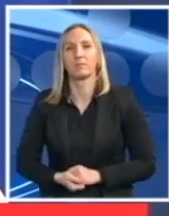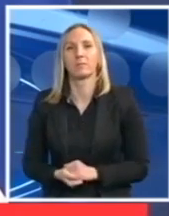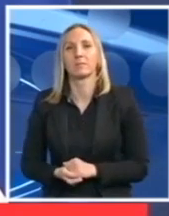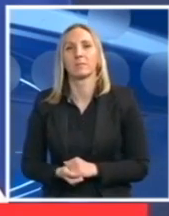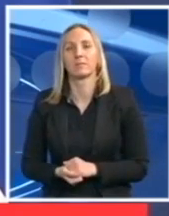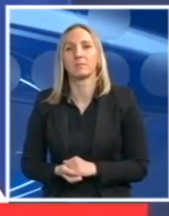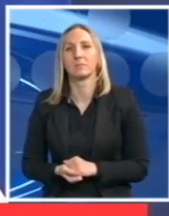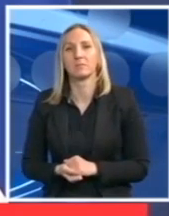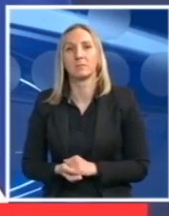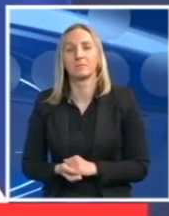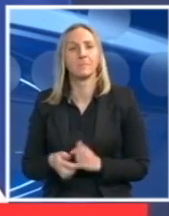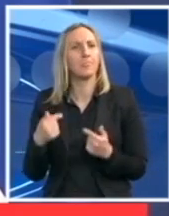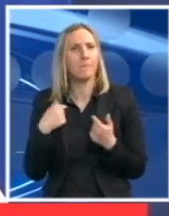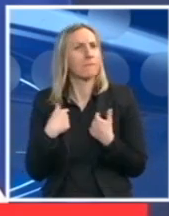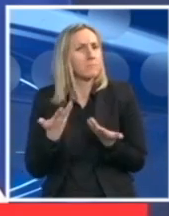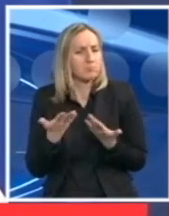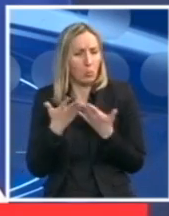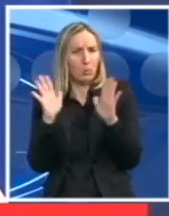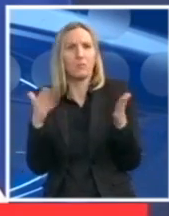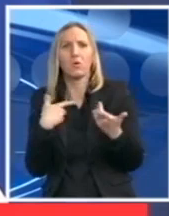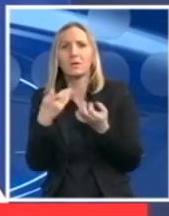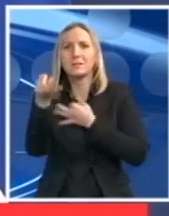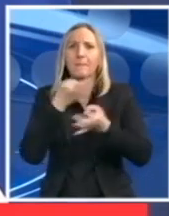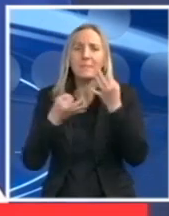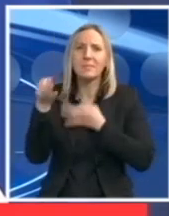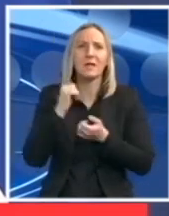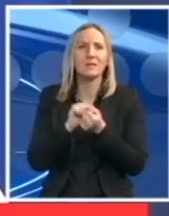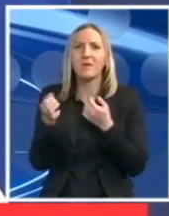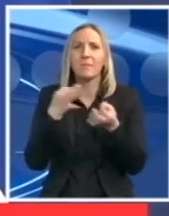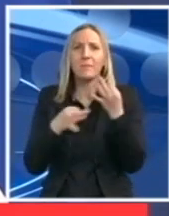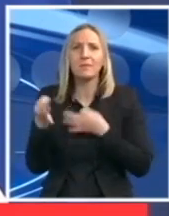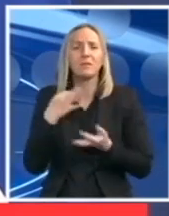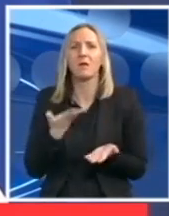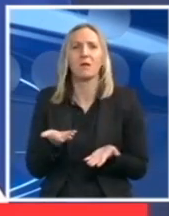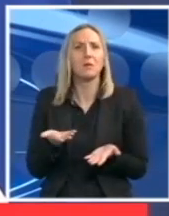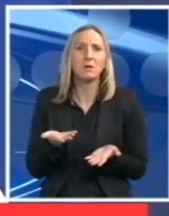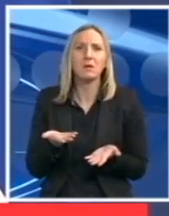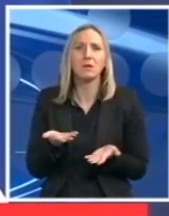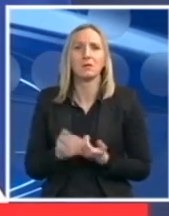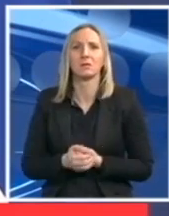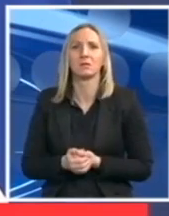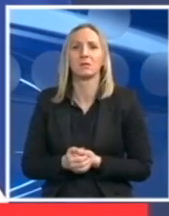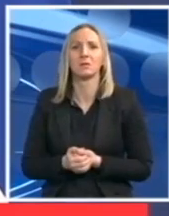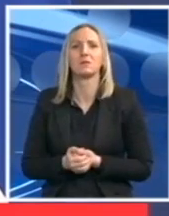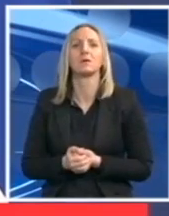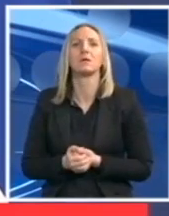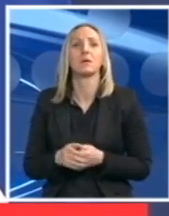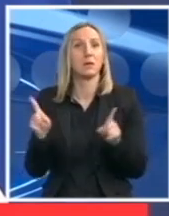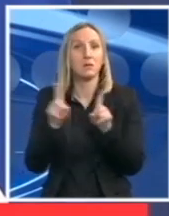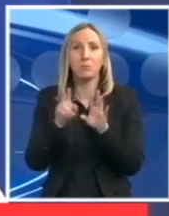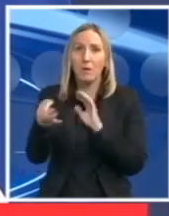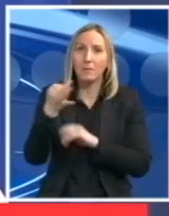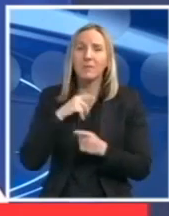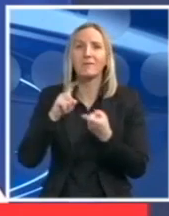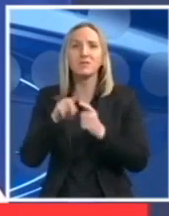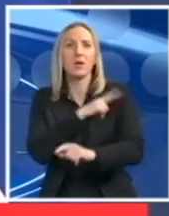Mi smo ovde otvoreni, kao što i sami znate, za sva pitanja. Znači, moglo se i da nas pita i u vezi stanja u